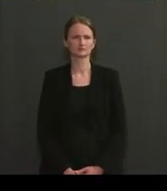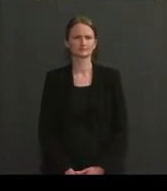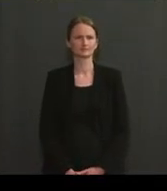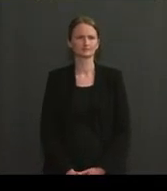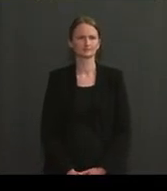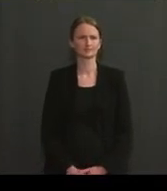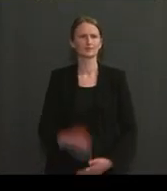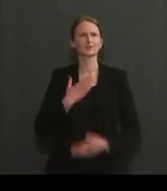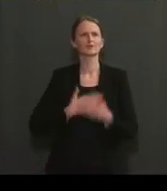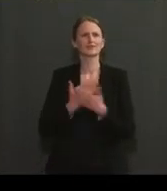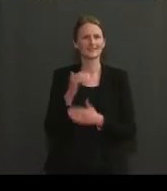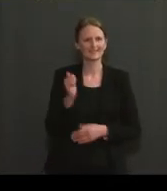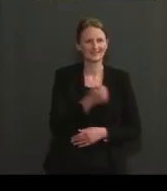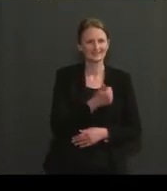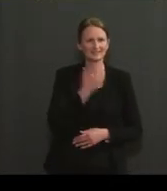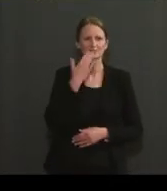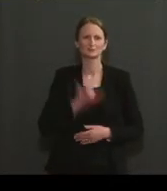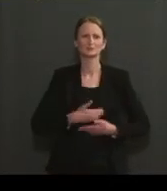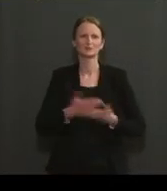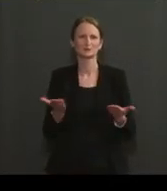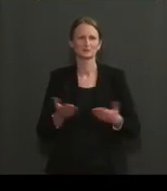Goedendag iedereen, bonjour à toutes, bonjour à tous.